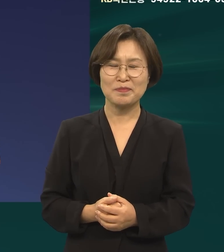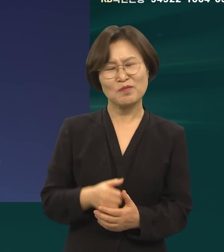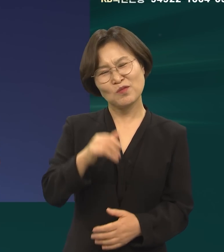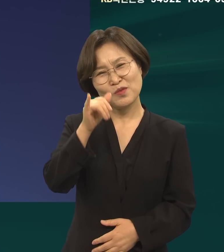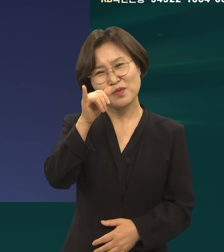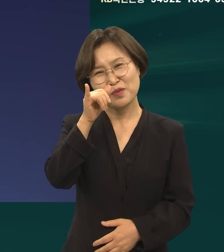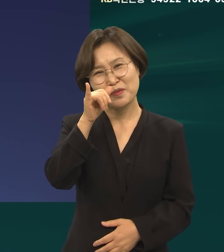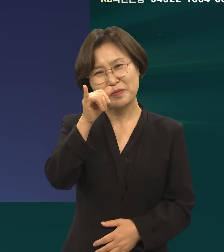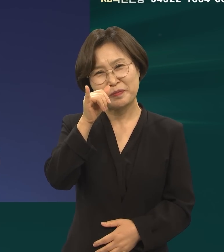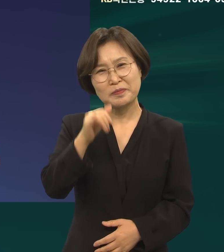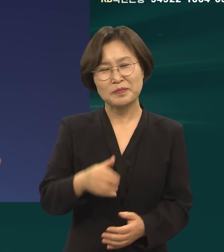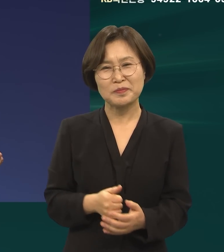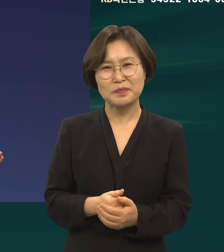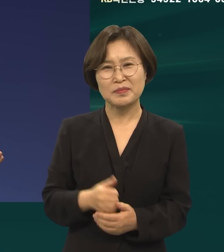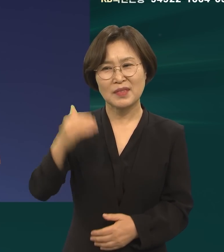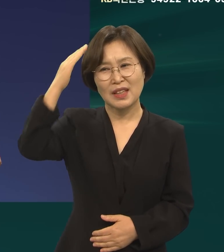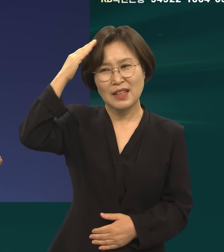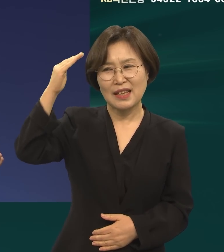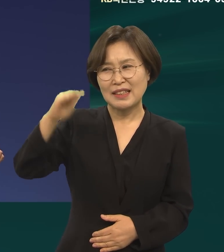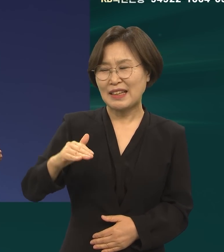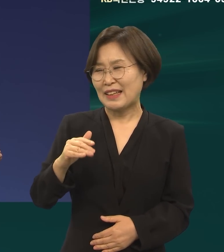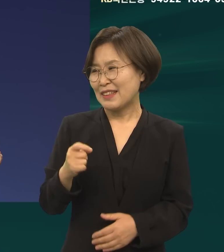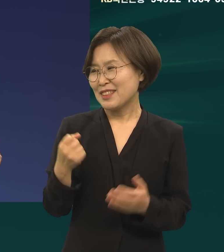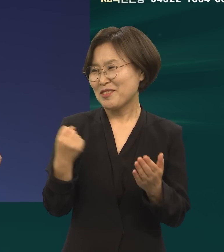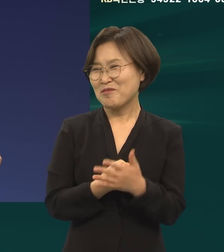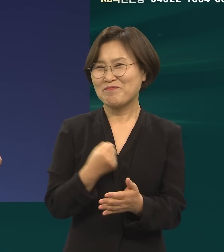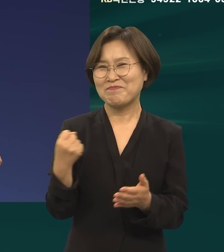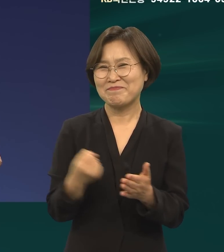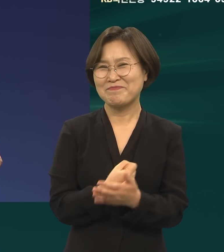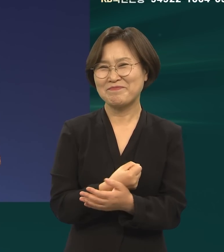있습니다. 키가 작아서 섭섭하고,